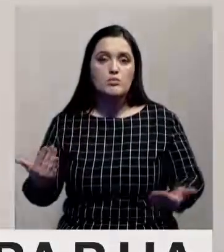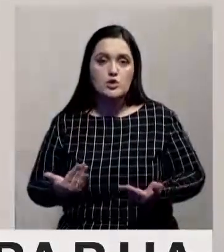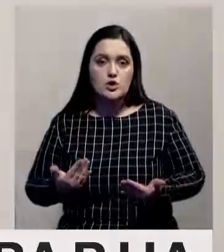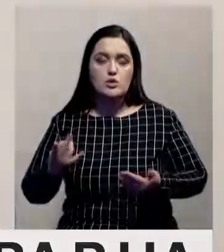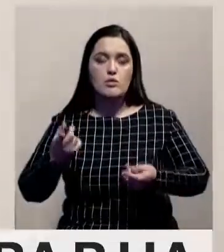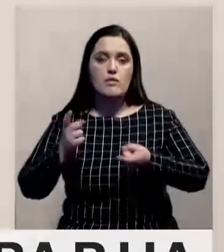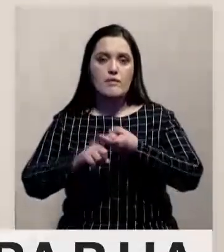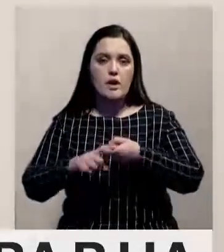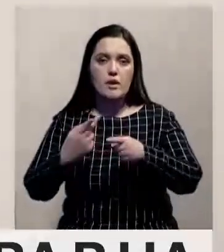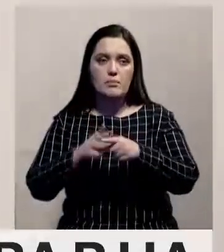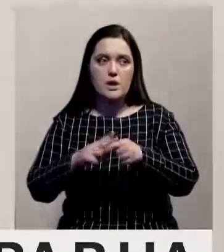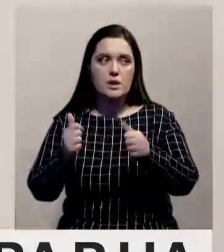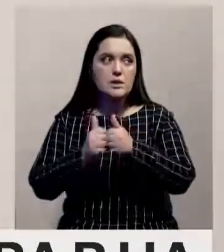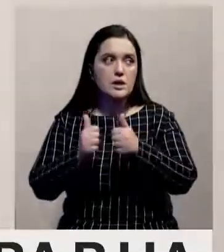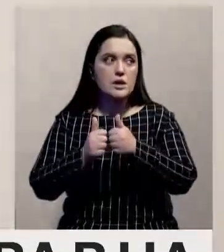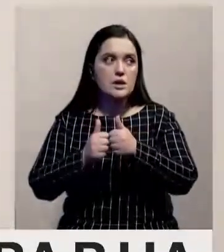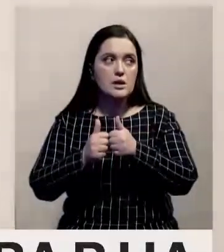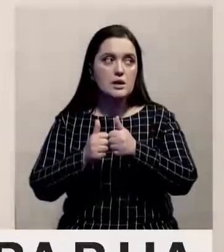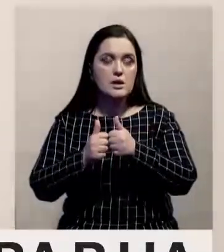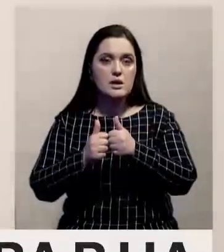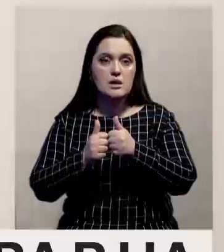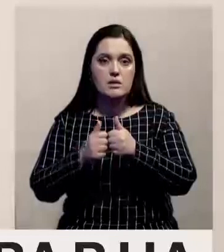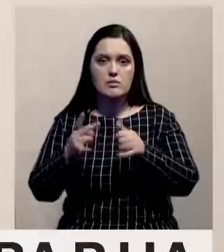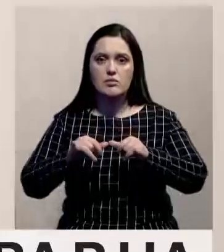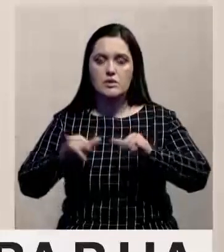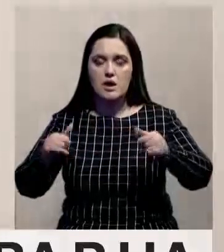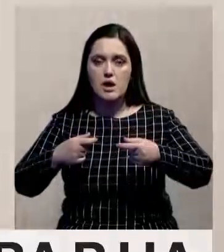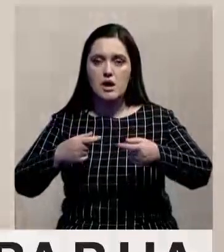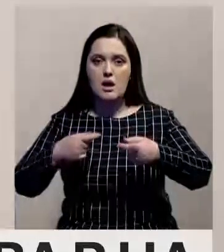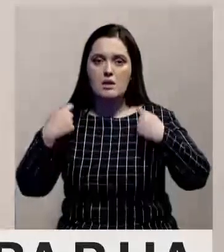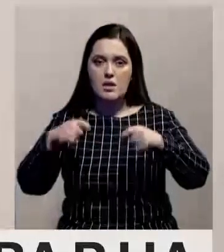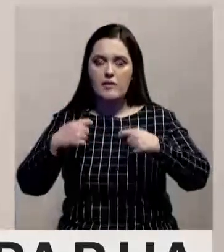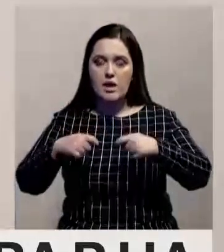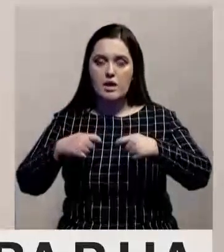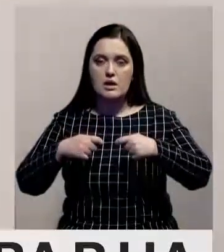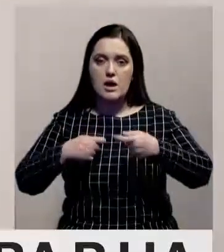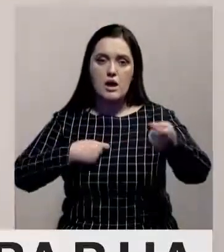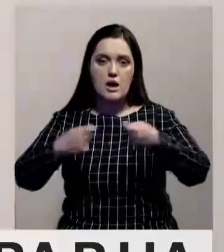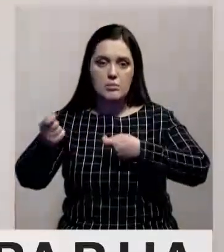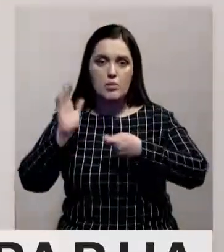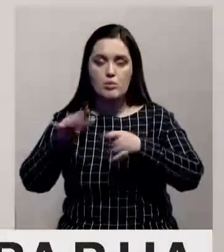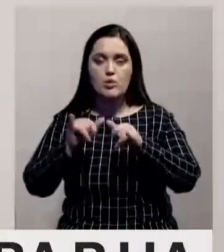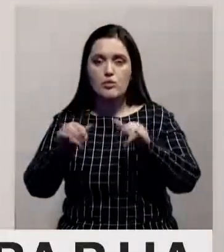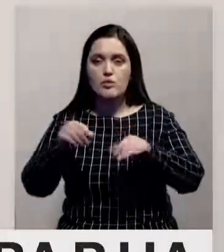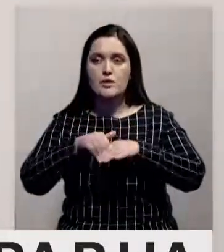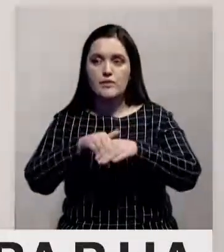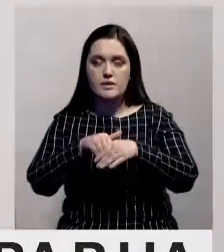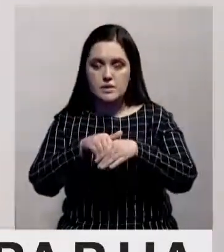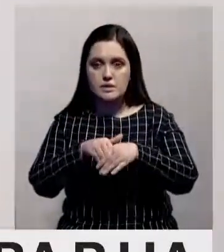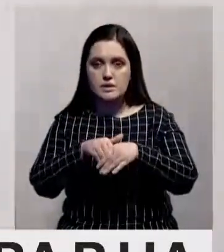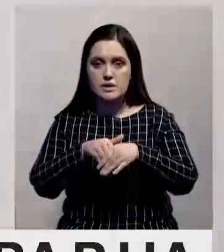если мы выстроим отношения, в рамках которых будут увеличиваться товарооборот между нашими странами, будут увеличиваться инвестиции, то, естественно, мы